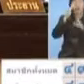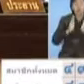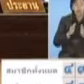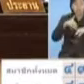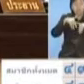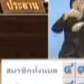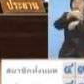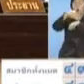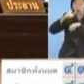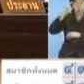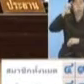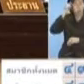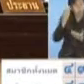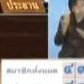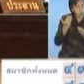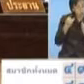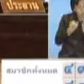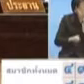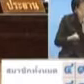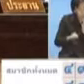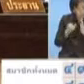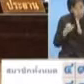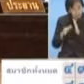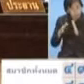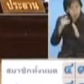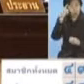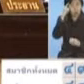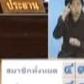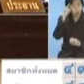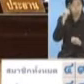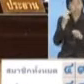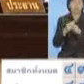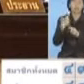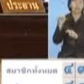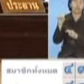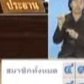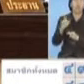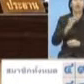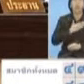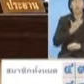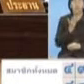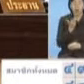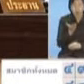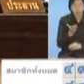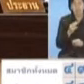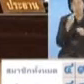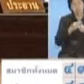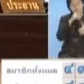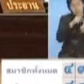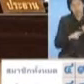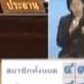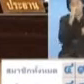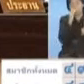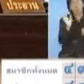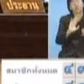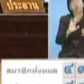ไม่รู้ว่าจะเป็นเรื่องมีการทุจริตหรือไม่เนี่ยเขาก็เสียหายผมจึงบอกว่าไม่จำเป็นแล้วก็ไม่ให้ท่านเอ่ยชื่อถึงบุคคล